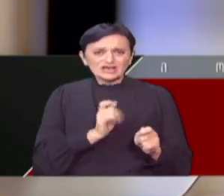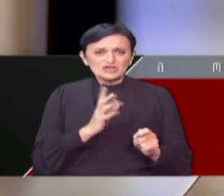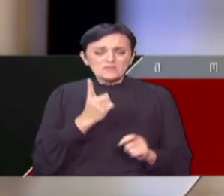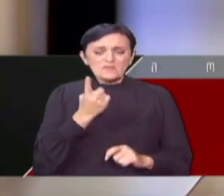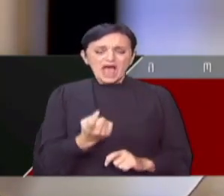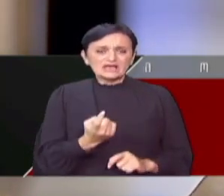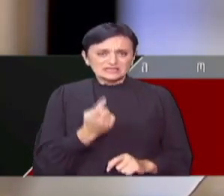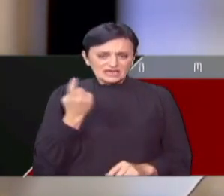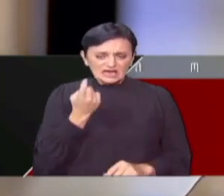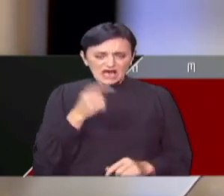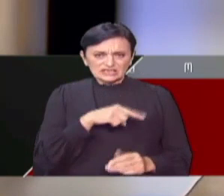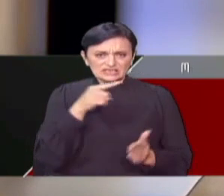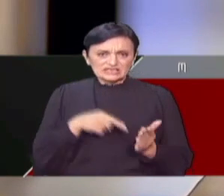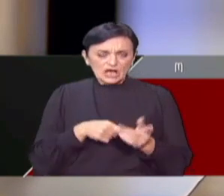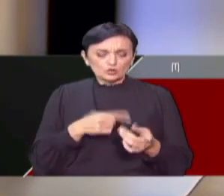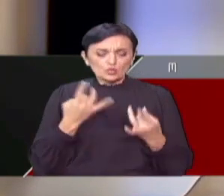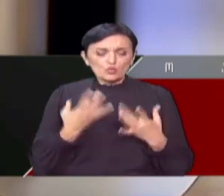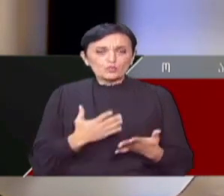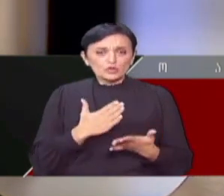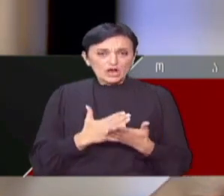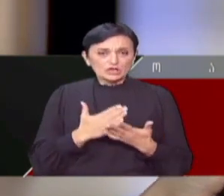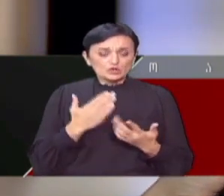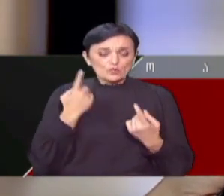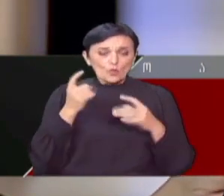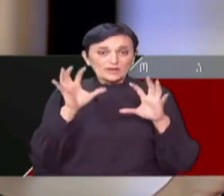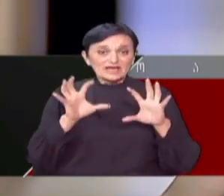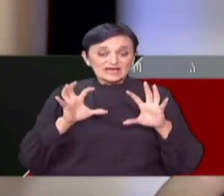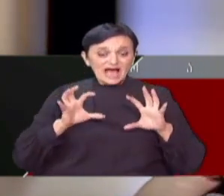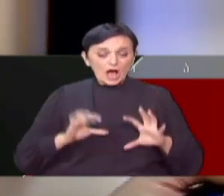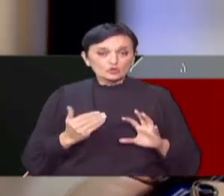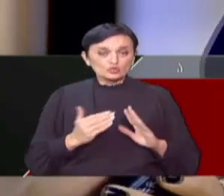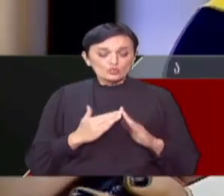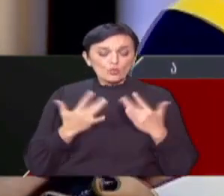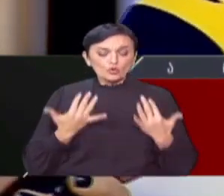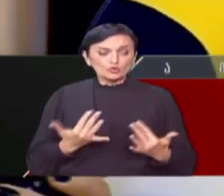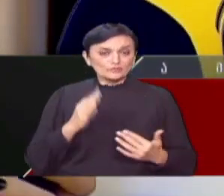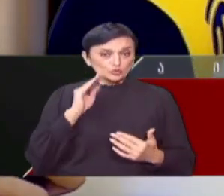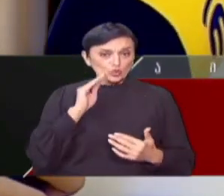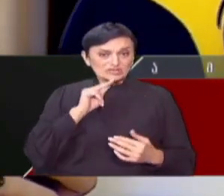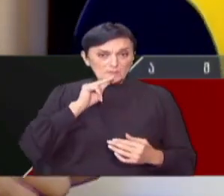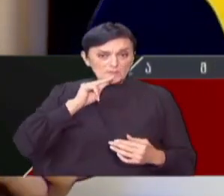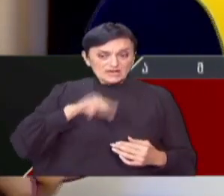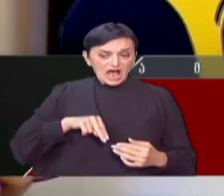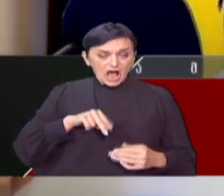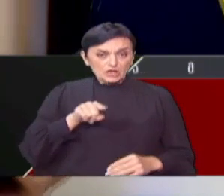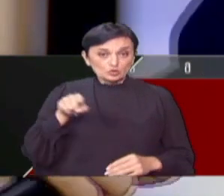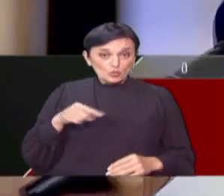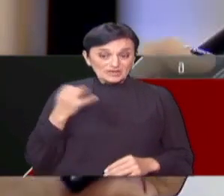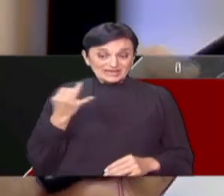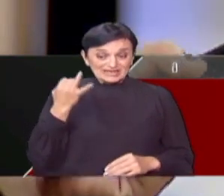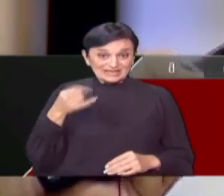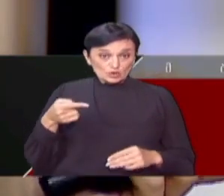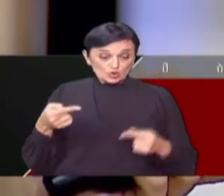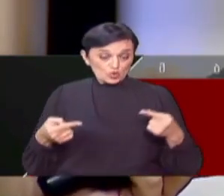მეასე ხარისხოვანი საკითხი, უბრალოდ არის მოცემულობა და კანონის იმპერატიული მოთხოვნა, როდესაც ბრალდებულების ინტერესებს